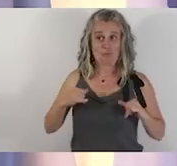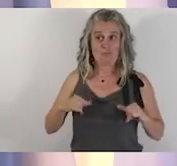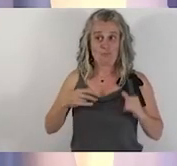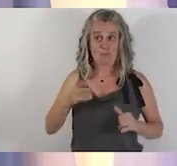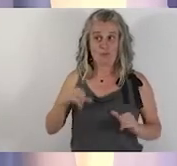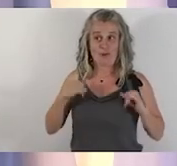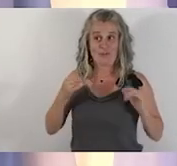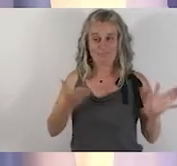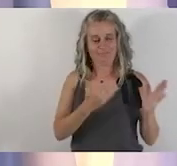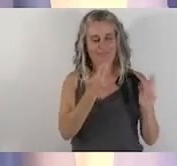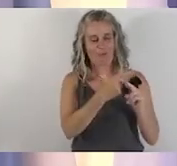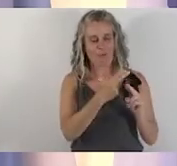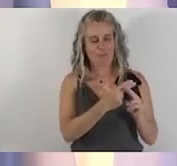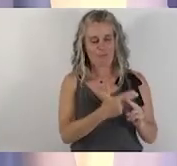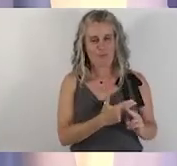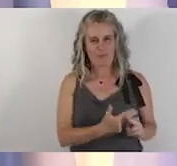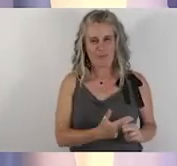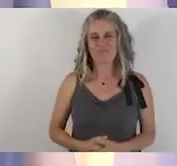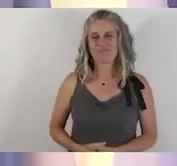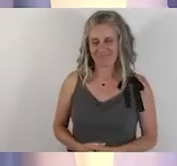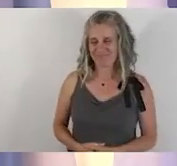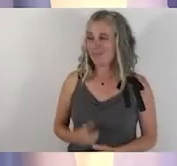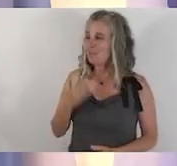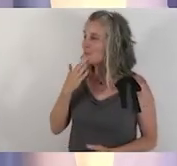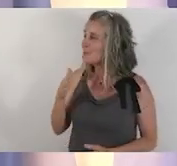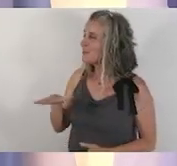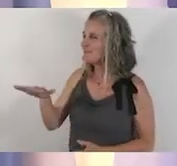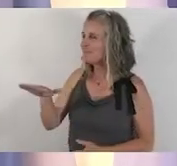Bonjour. Alors, Patrick Amico.